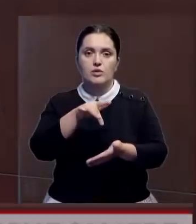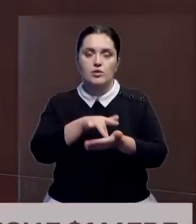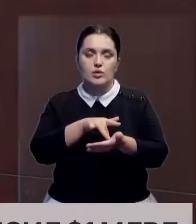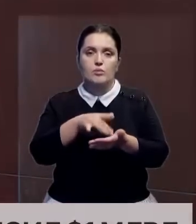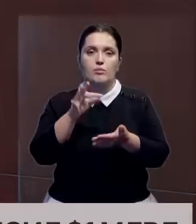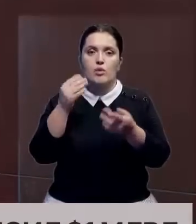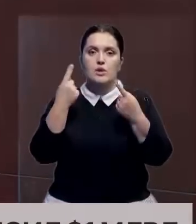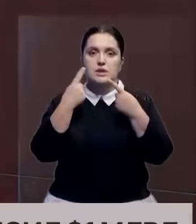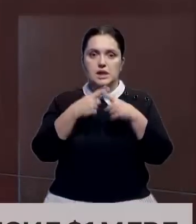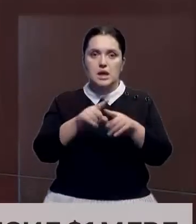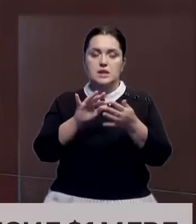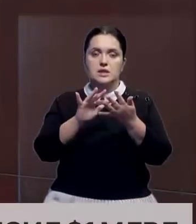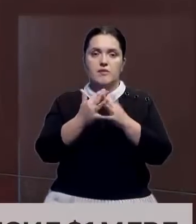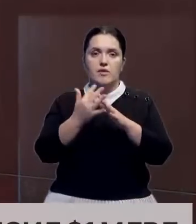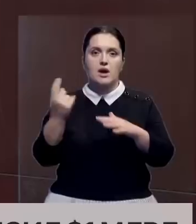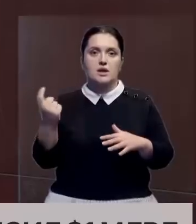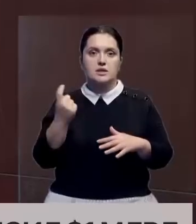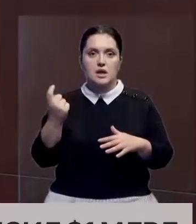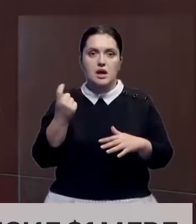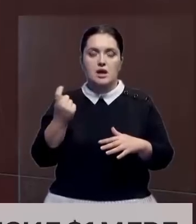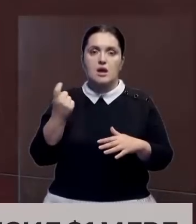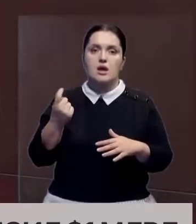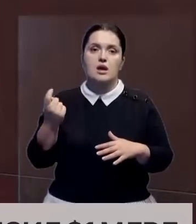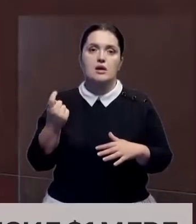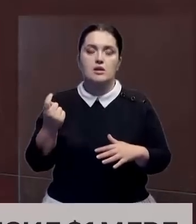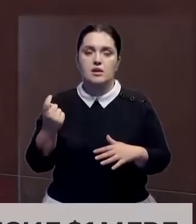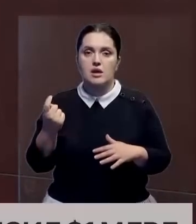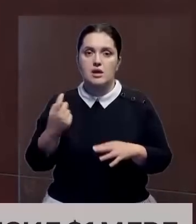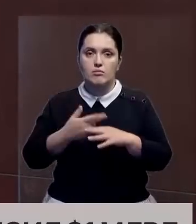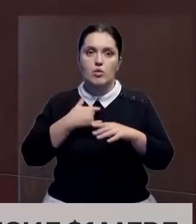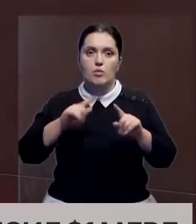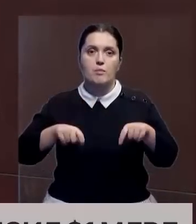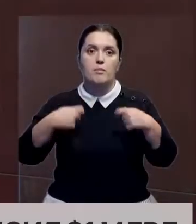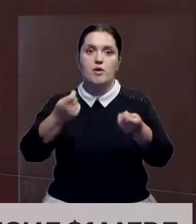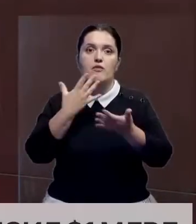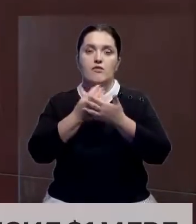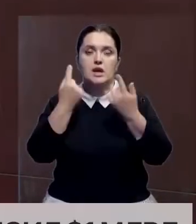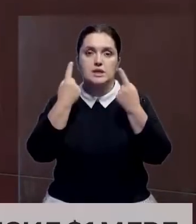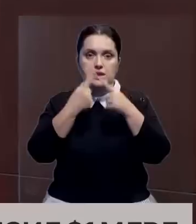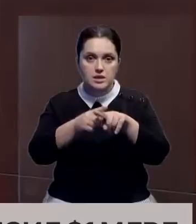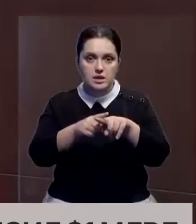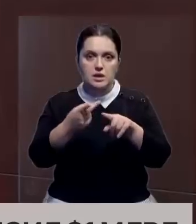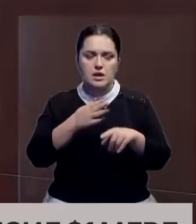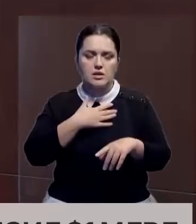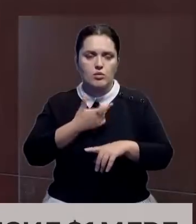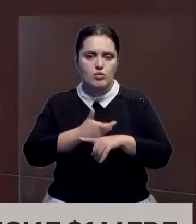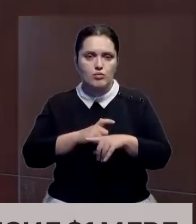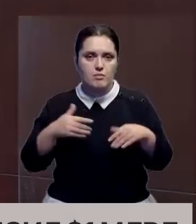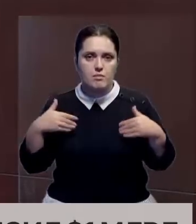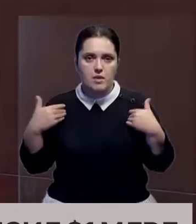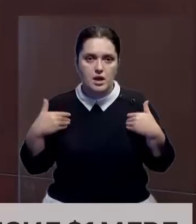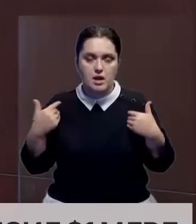по технологиям в сельском хозяйстве. И они готовы свои технологии, именно передавать свои технологии. Для нас это очень полезно. И мы